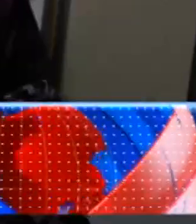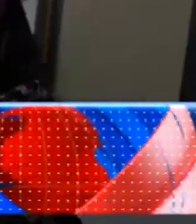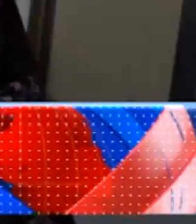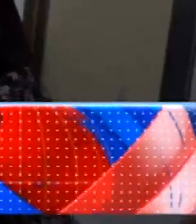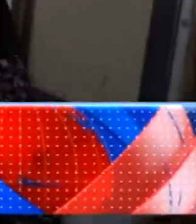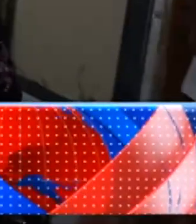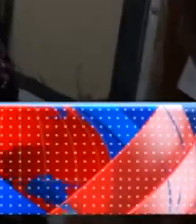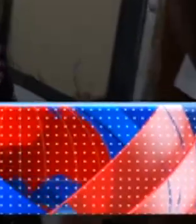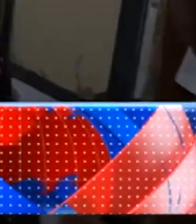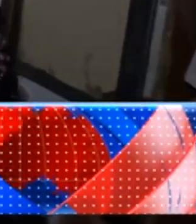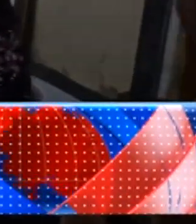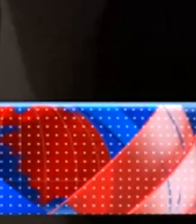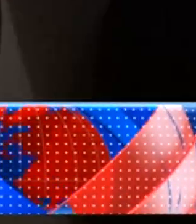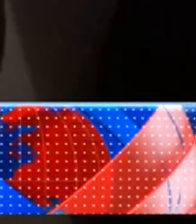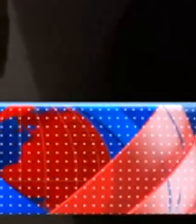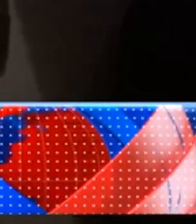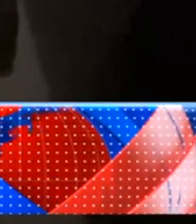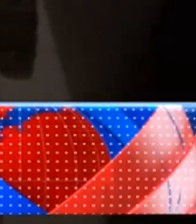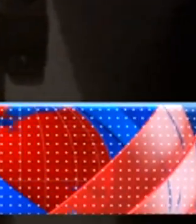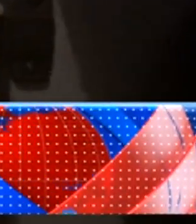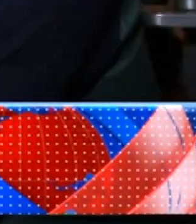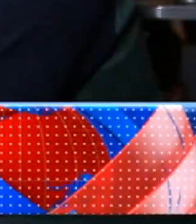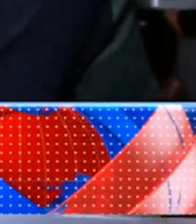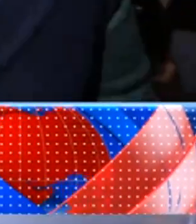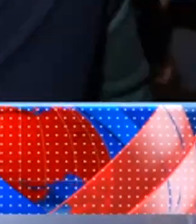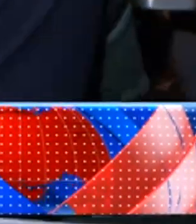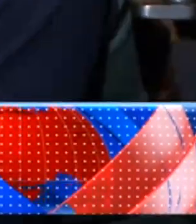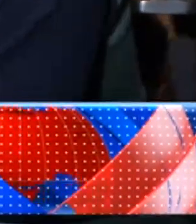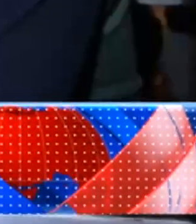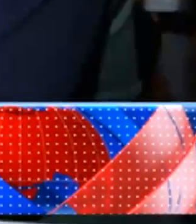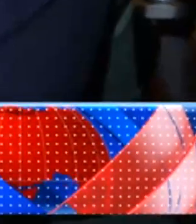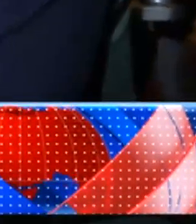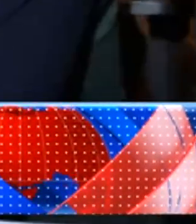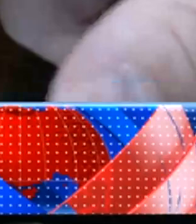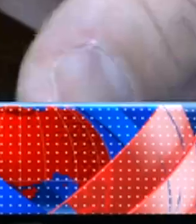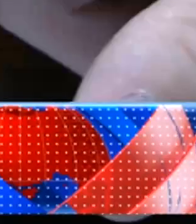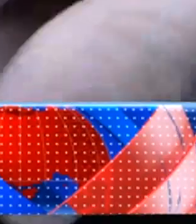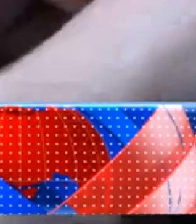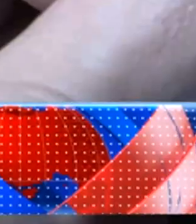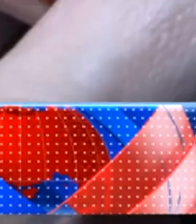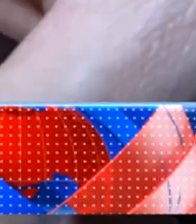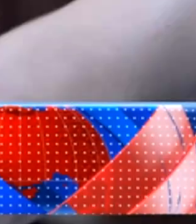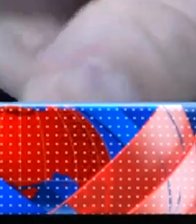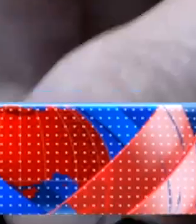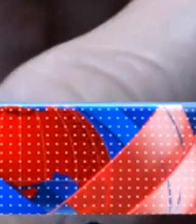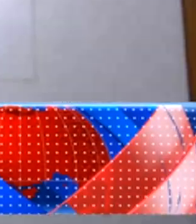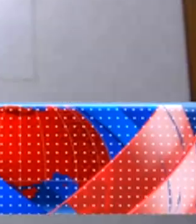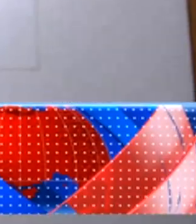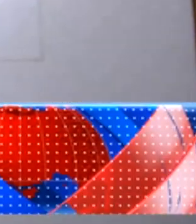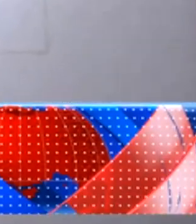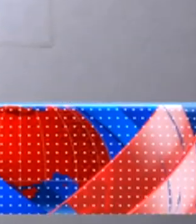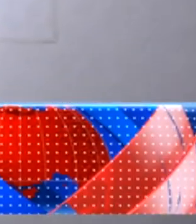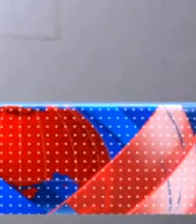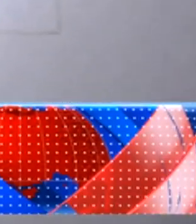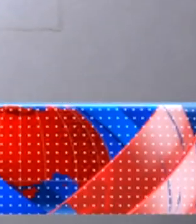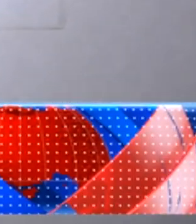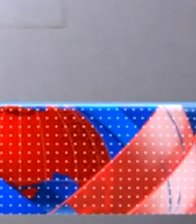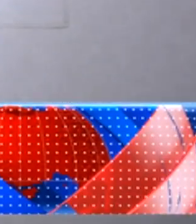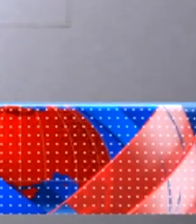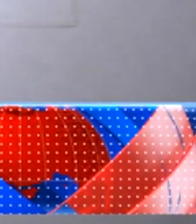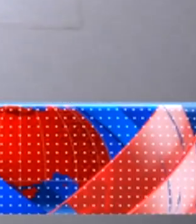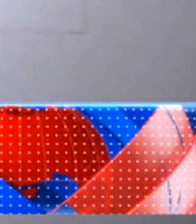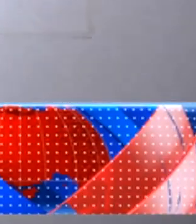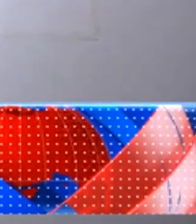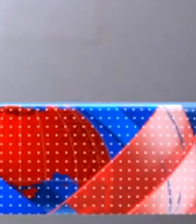вагон енді. Апта тілшісі шағымы көп, Астана арқалық бағытымен жүріп, пойыздағы проблемаларды таспаға түсірді. Біздің вагонда